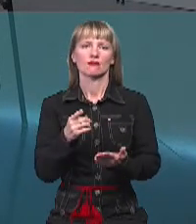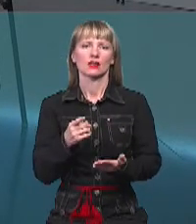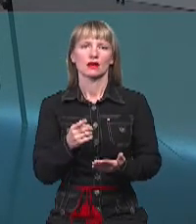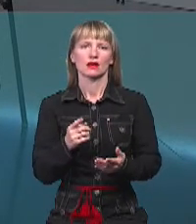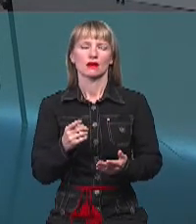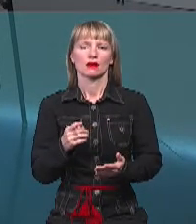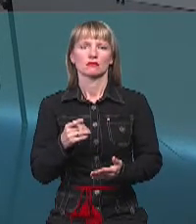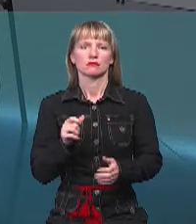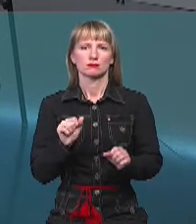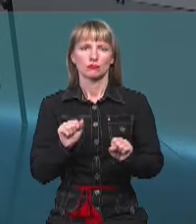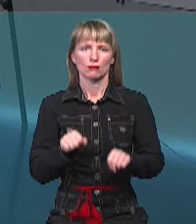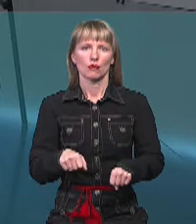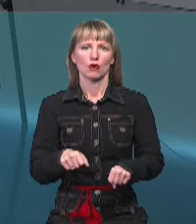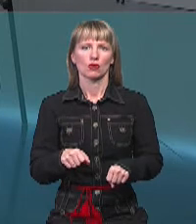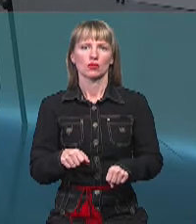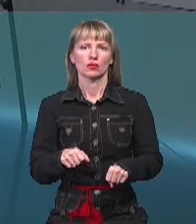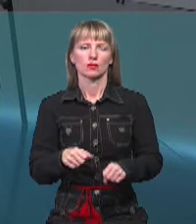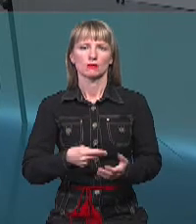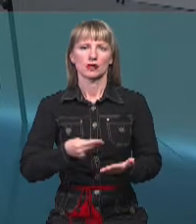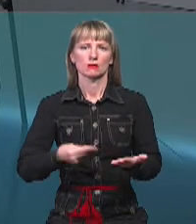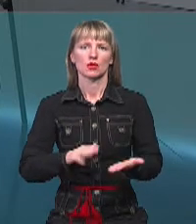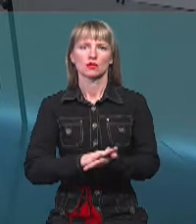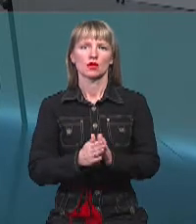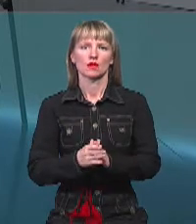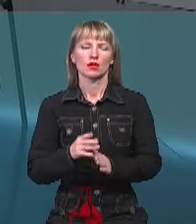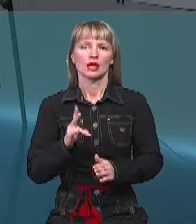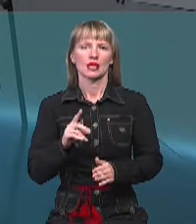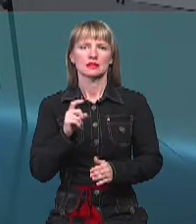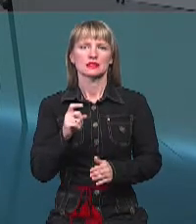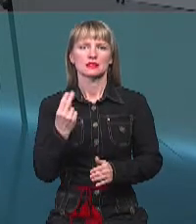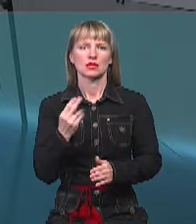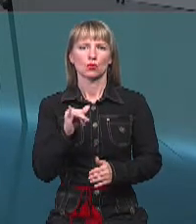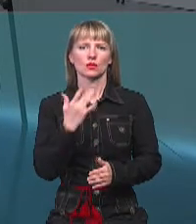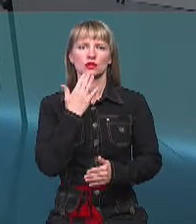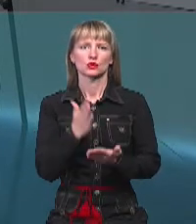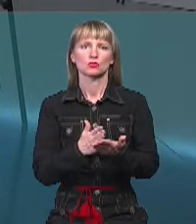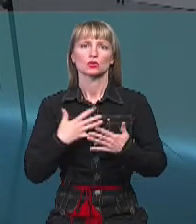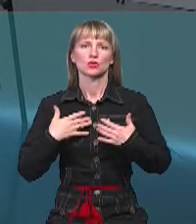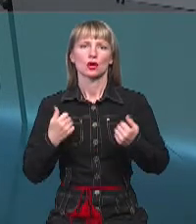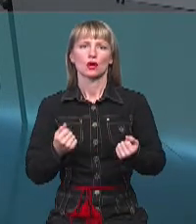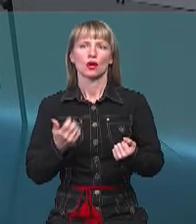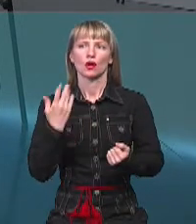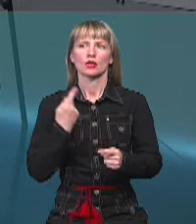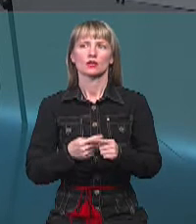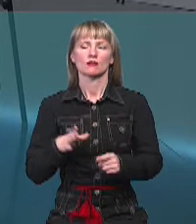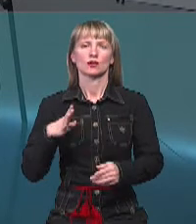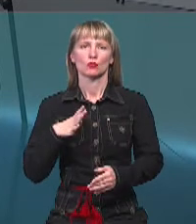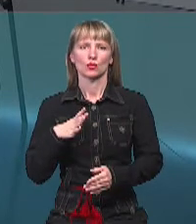я скажу це слово, заключити договір із НСЗУ, Національною службою здоров'я, коли це, до речі, відбулося,